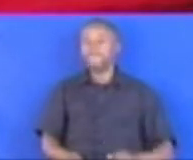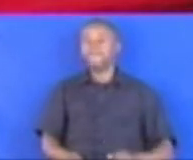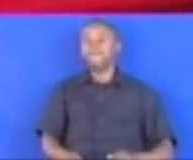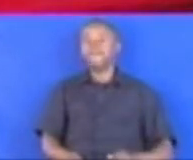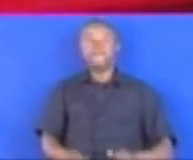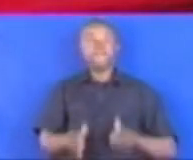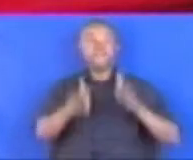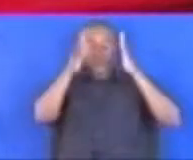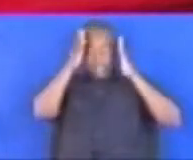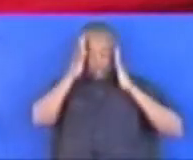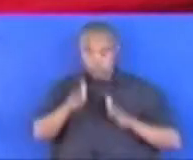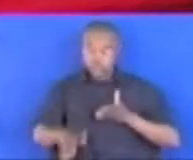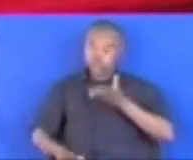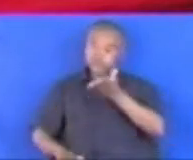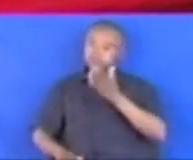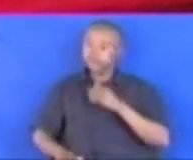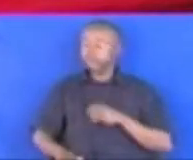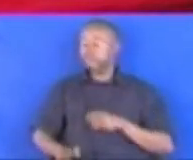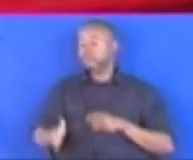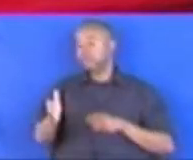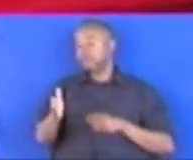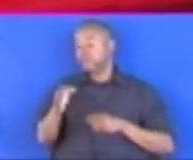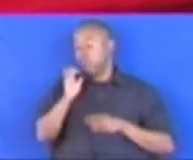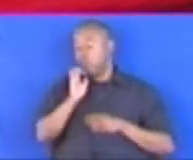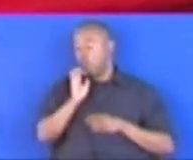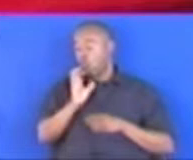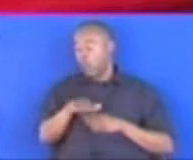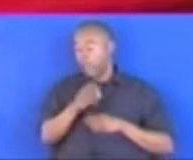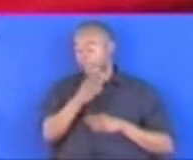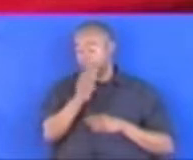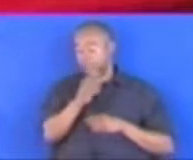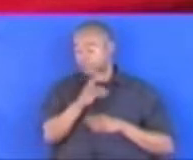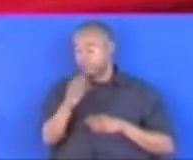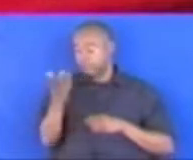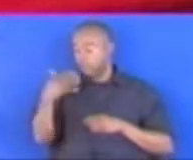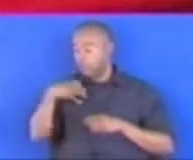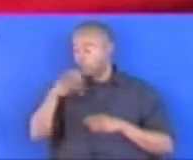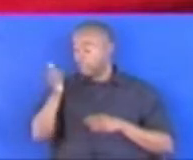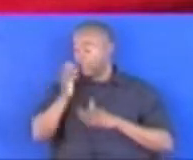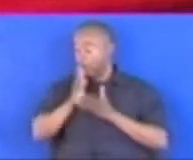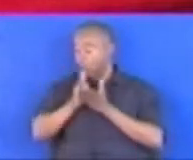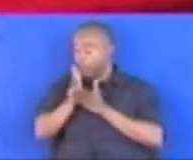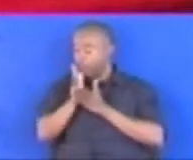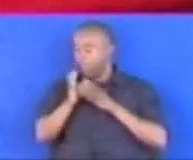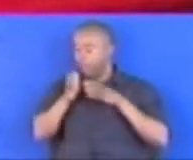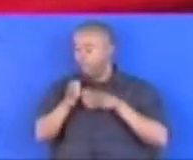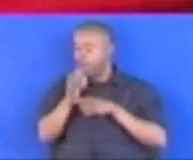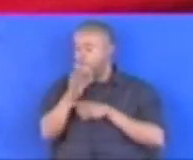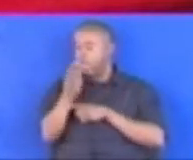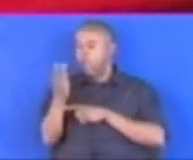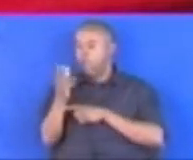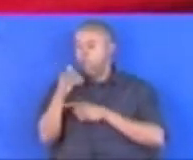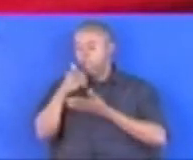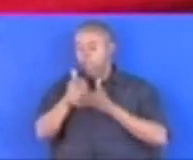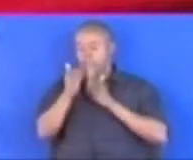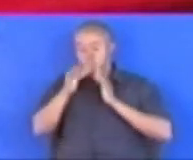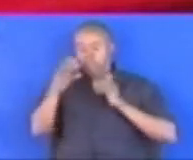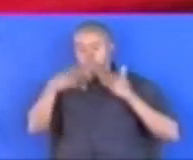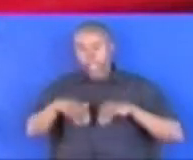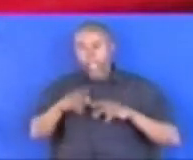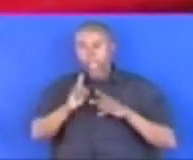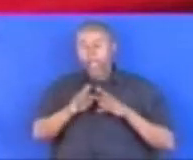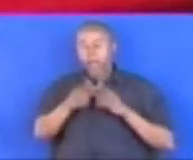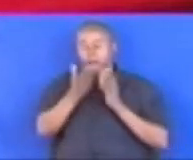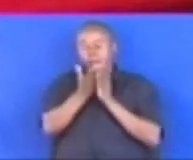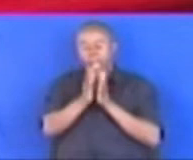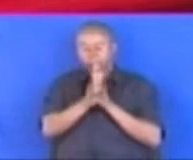2021-2022. Mheshimiwa Naibu Spika, kwa mwaka wa fedha 21-22, wizara kupitia fungu namba 52, idara kuu ya afya